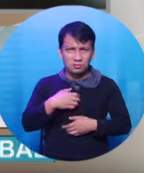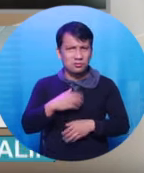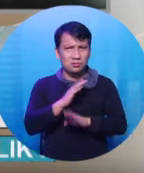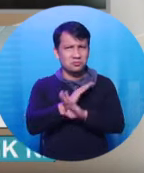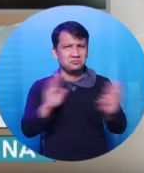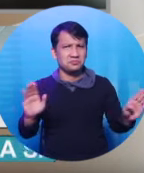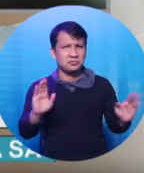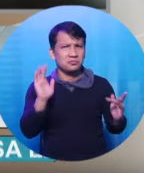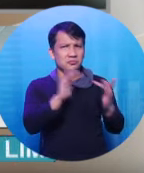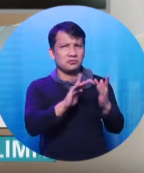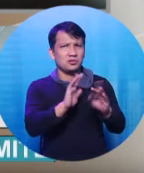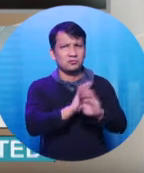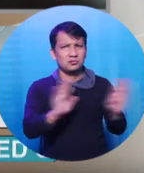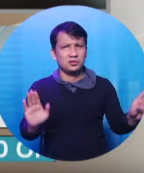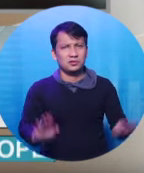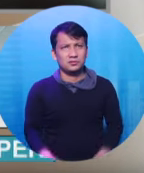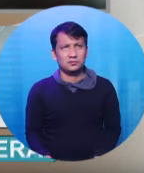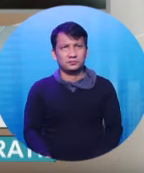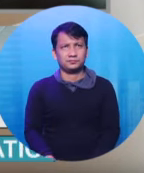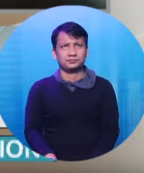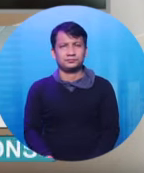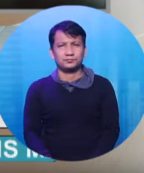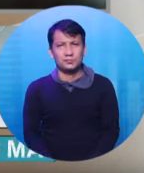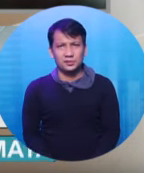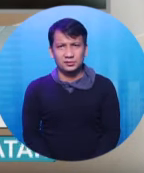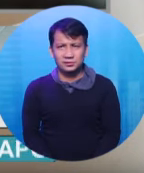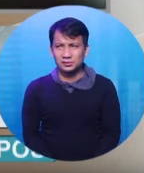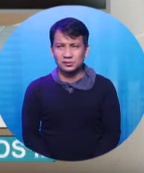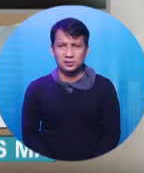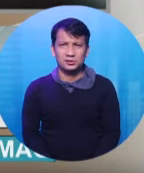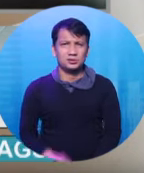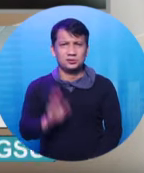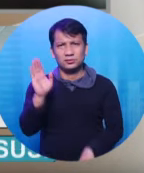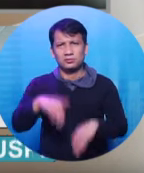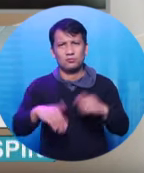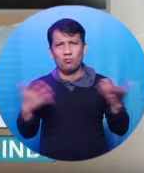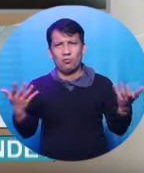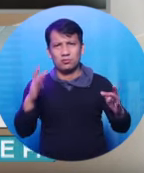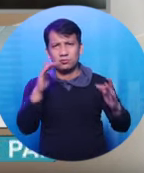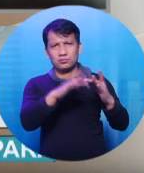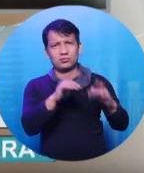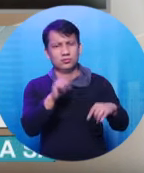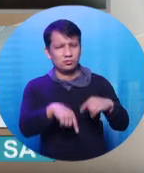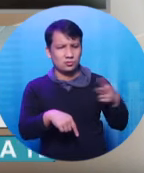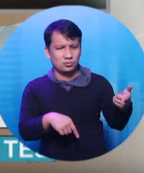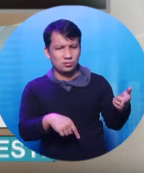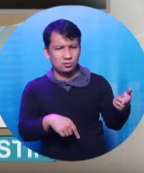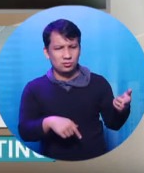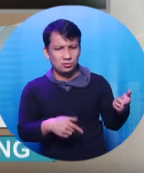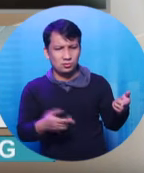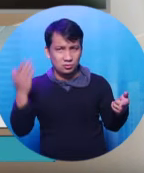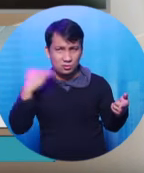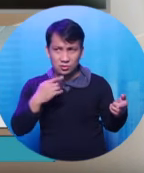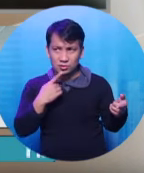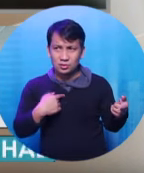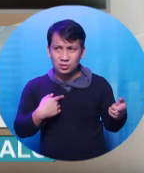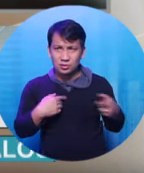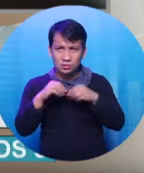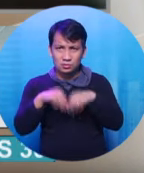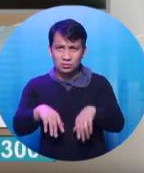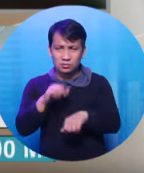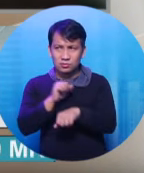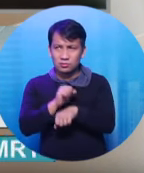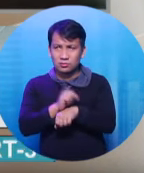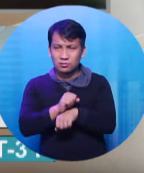po. Hindi na? Hindi po ako nanggugulo sa kanila. Yung ano ko lang dati, nung nawala na po ako ng